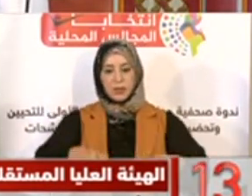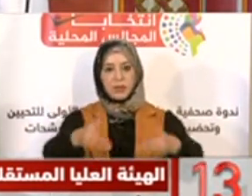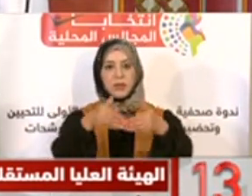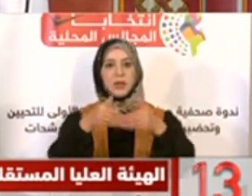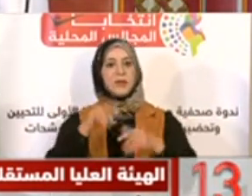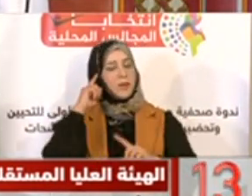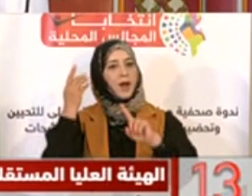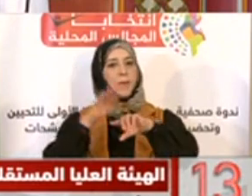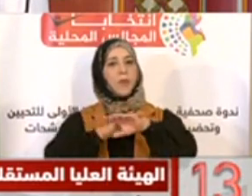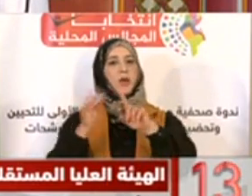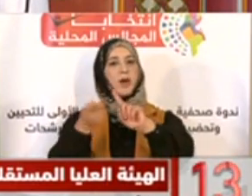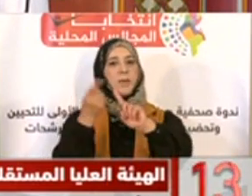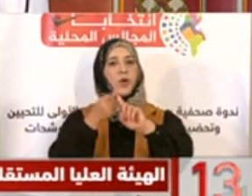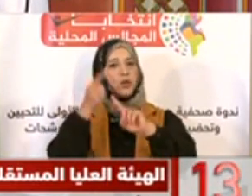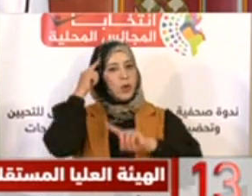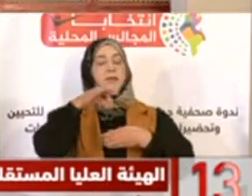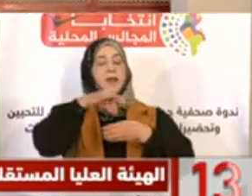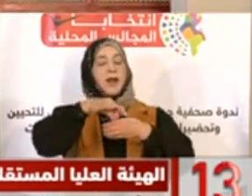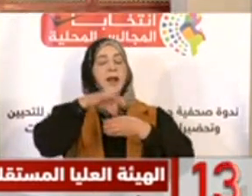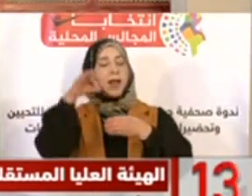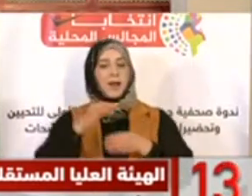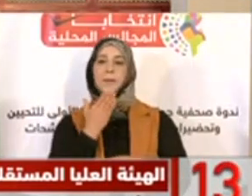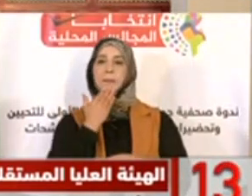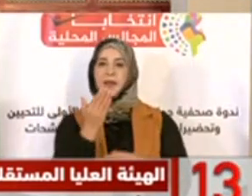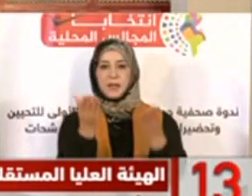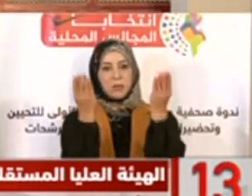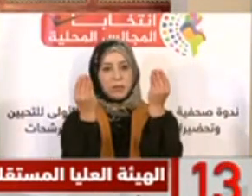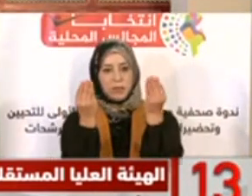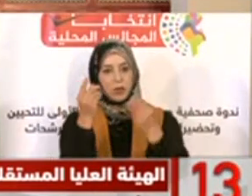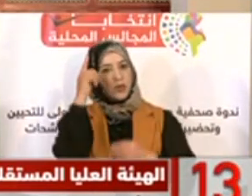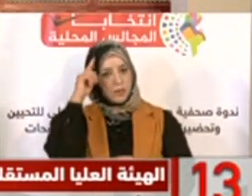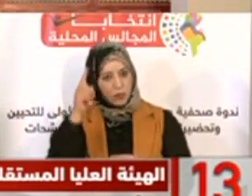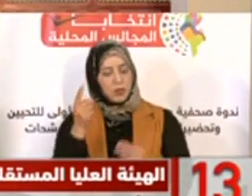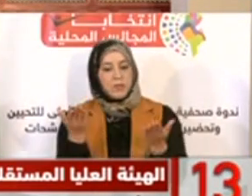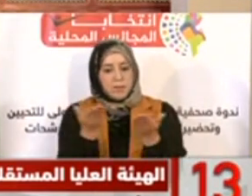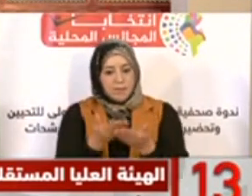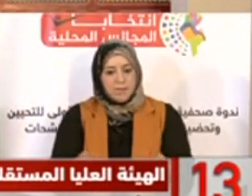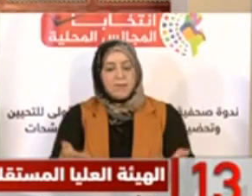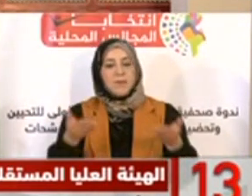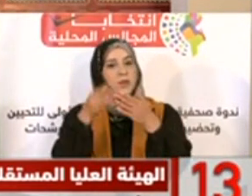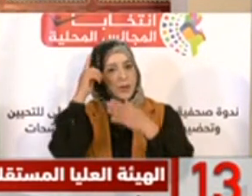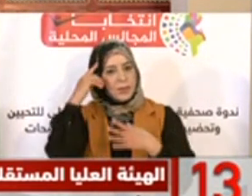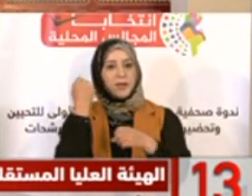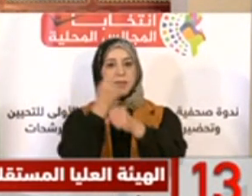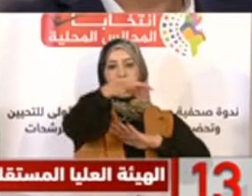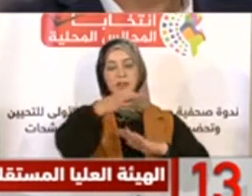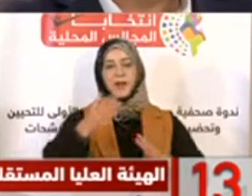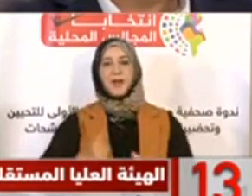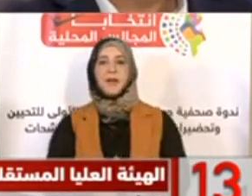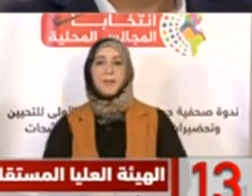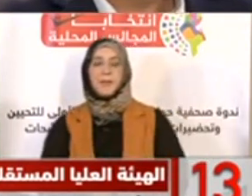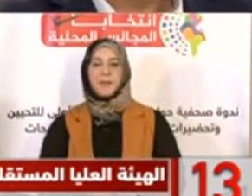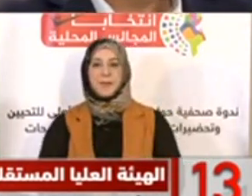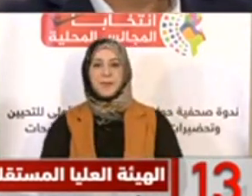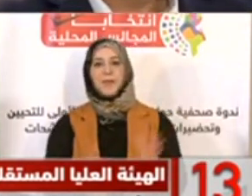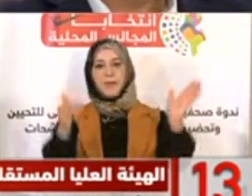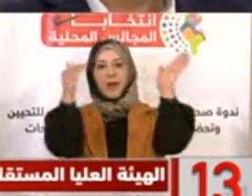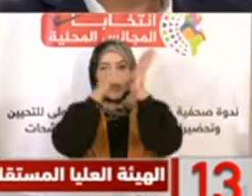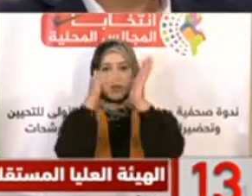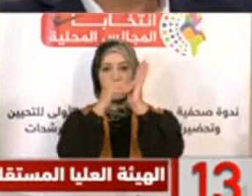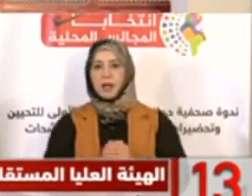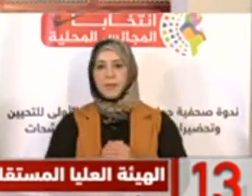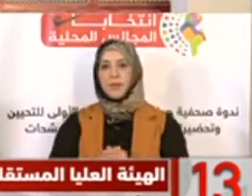حتى غرة نوفمبر القادم. وقد دعا رئيس الهيئة فاروق بوعسكر المواطنين كافة إلى المشاركة في هذه